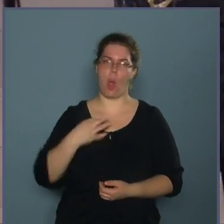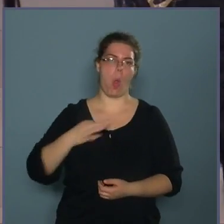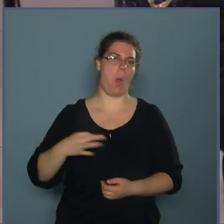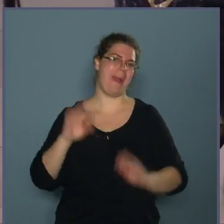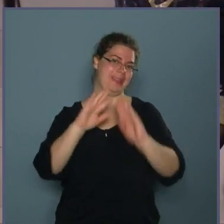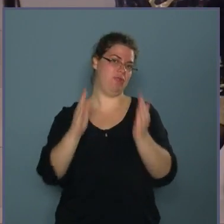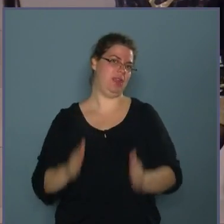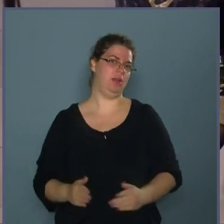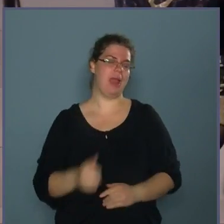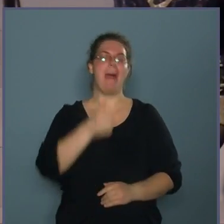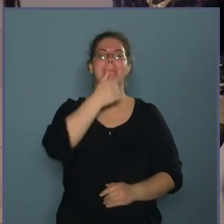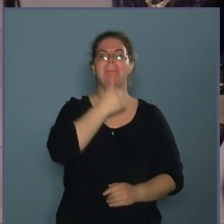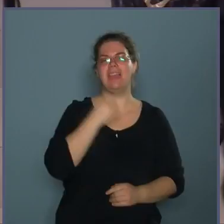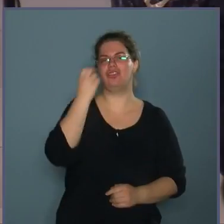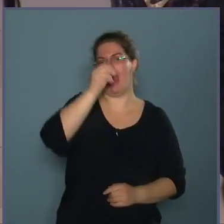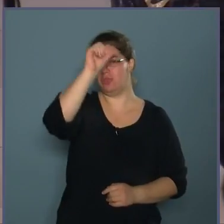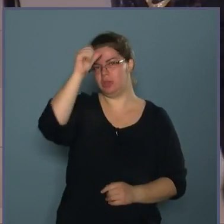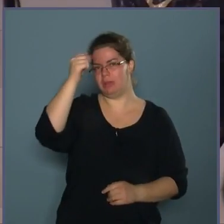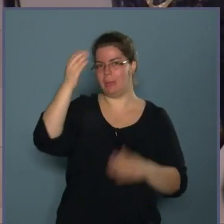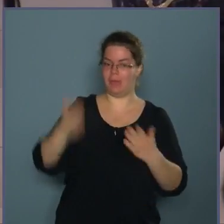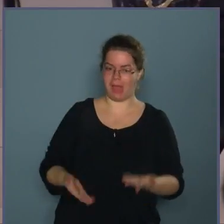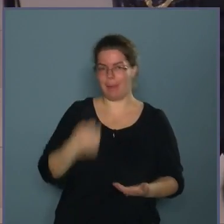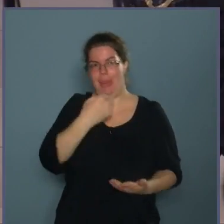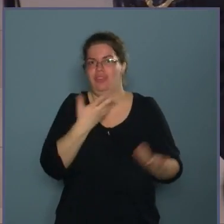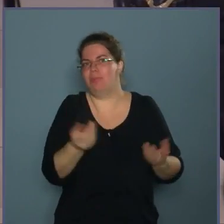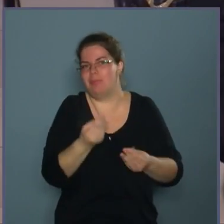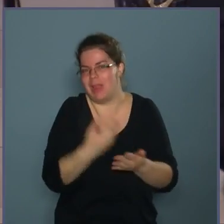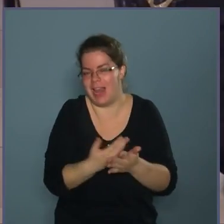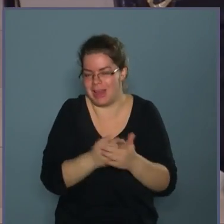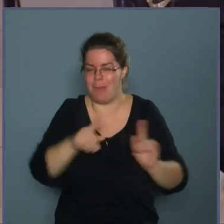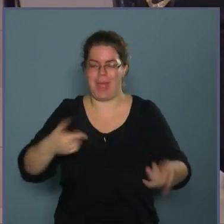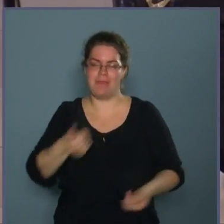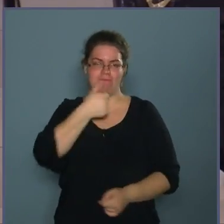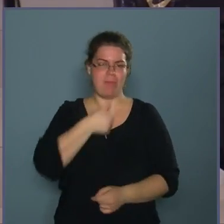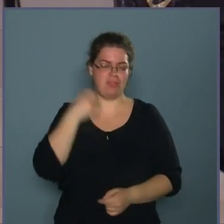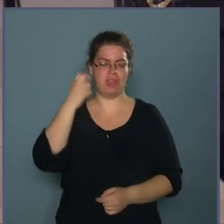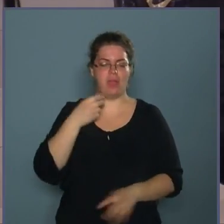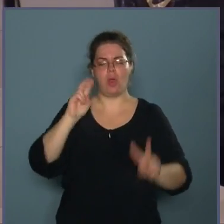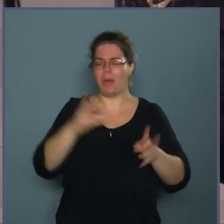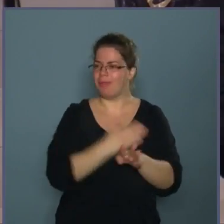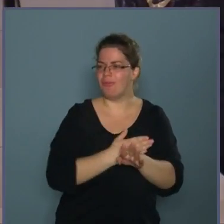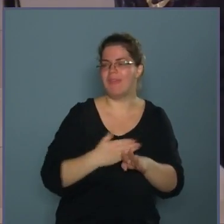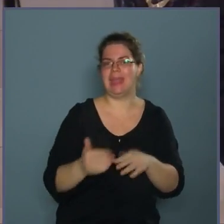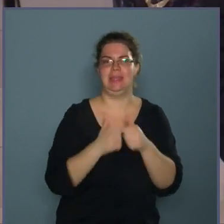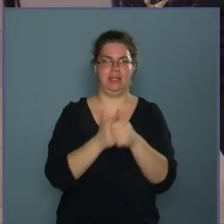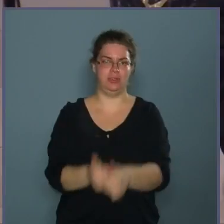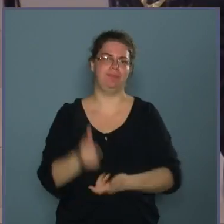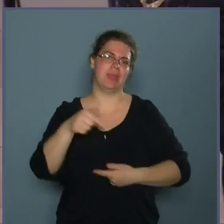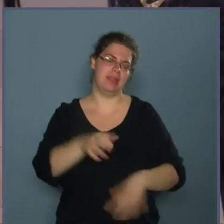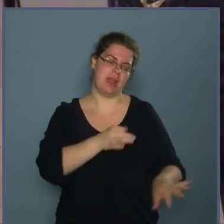hölgyfigurát, Pesti Erzsi, hát Pest Erzsébet nem mi legyen, Pesti Erzsi, aki végig kíséri ezt